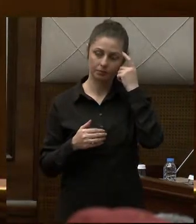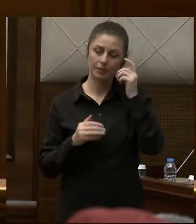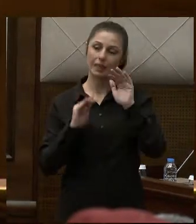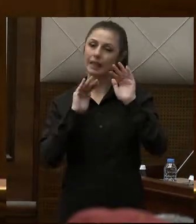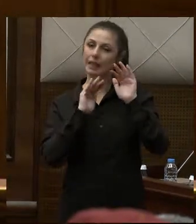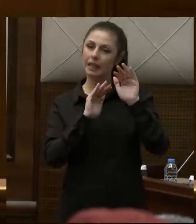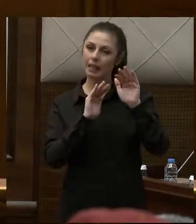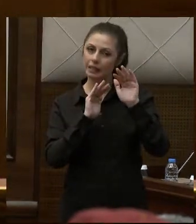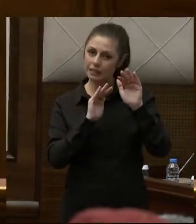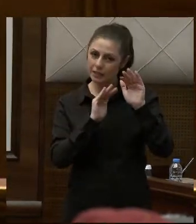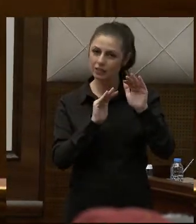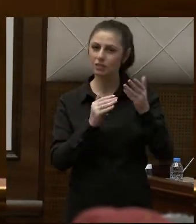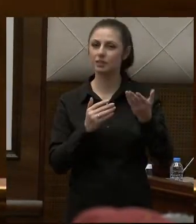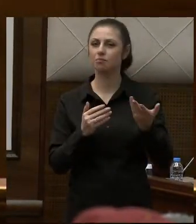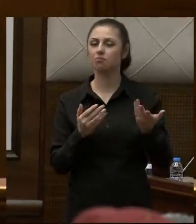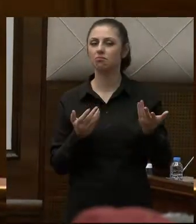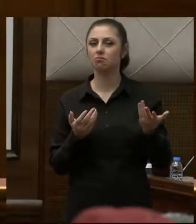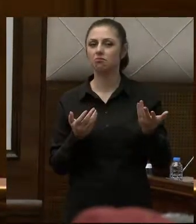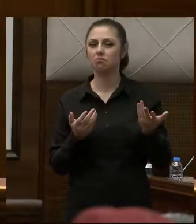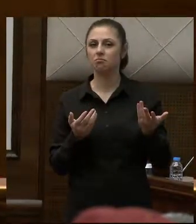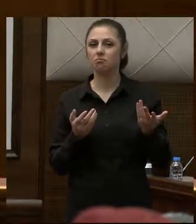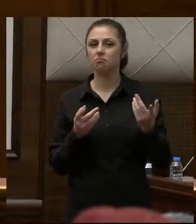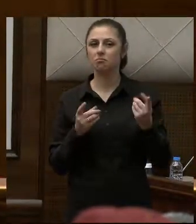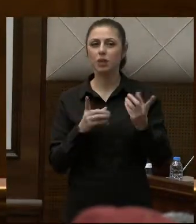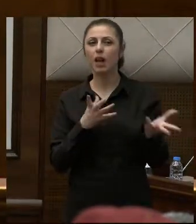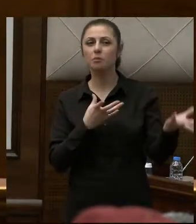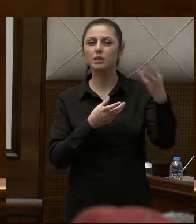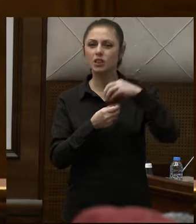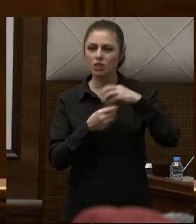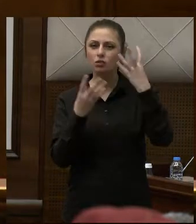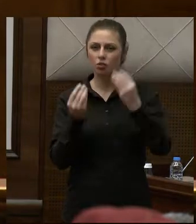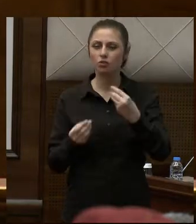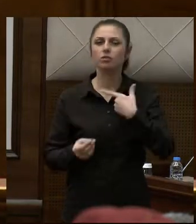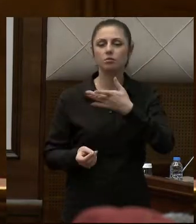destekçilerin, emperyalizmin içinde olduğunu biliyoruz.